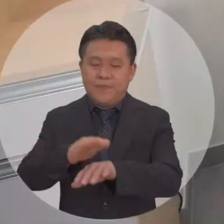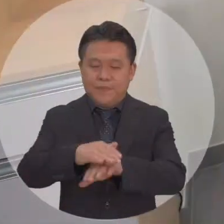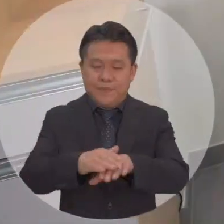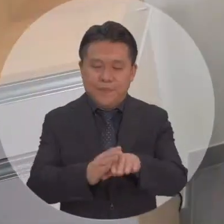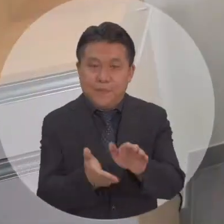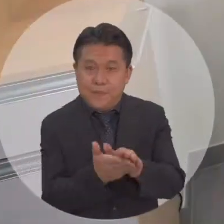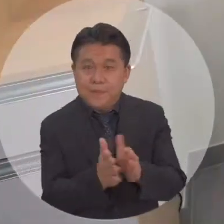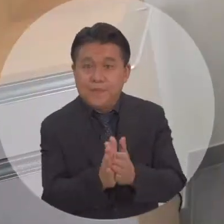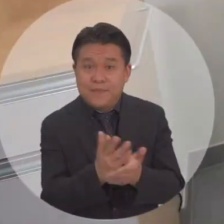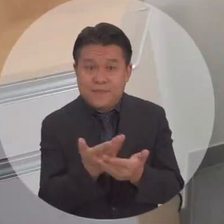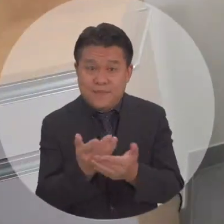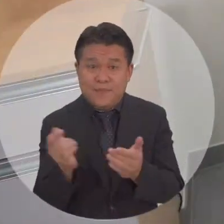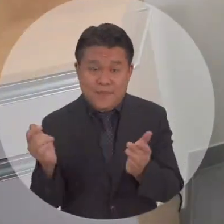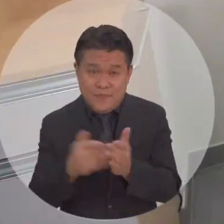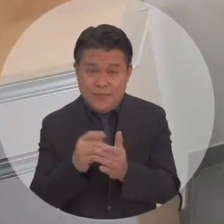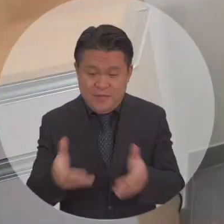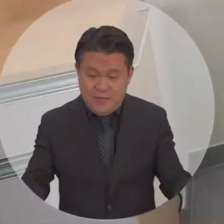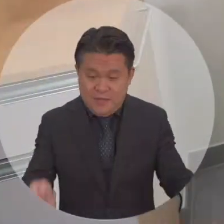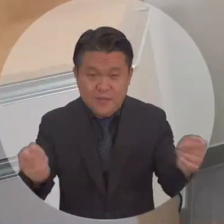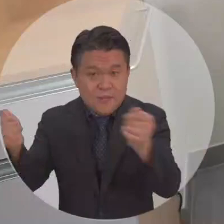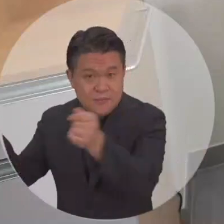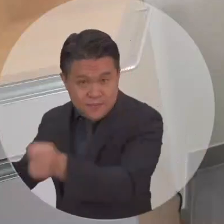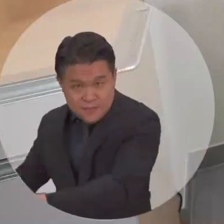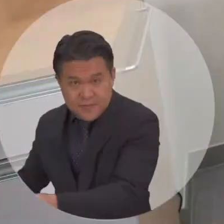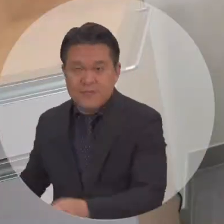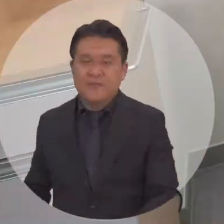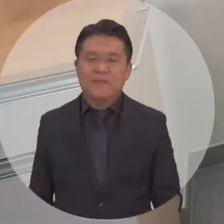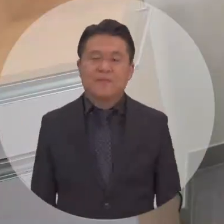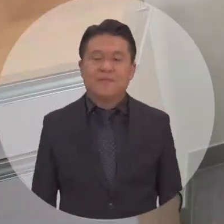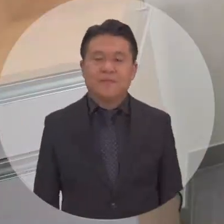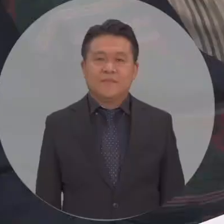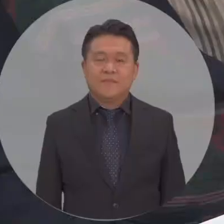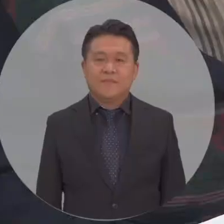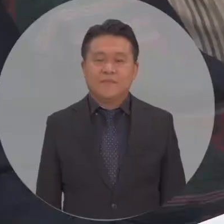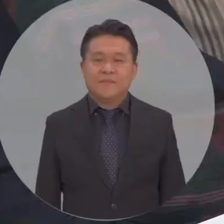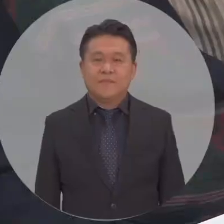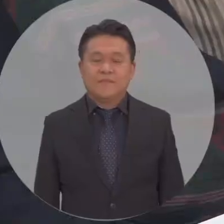수건으로 물기를 닦은 후 대야를 정리합니다.